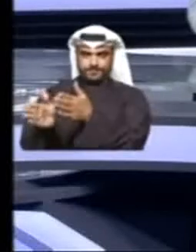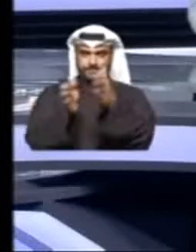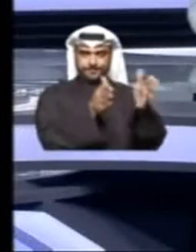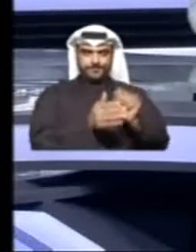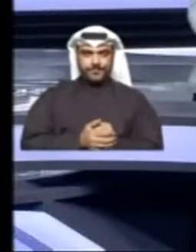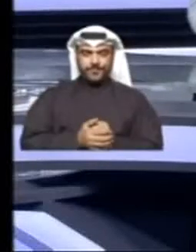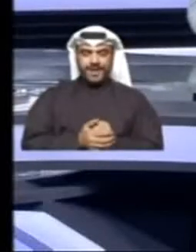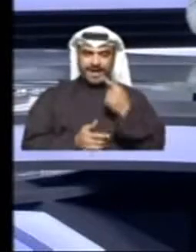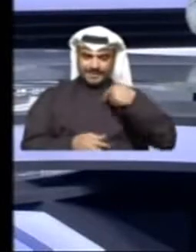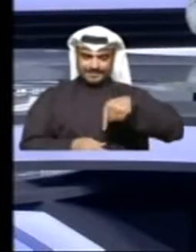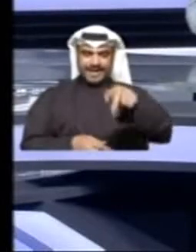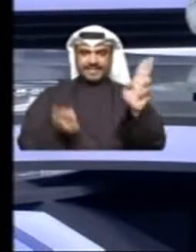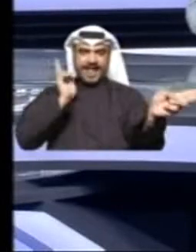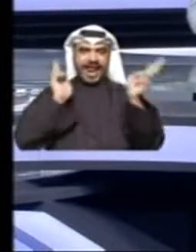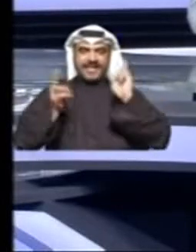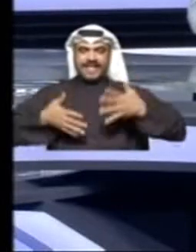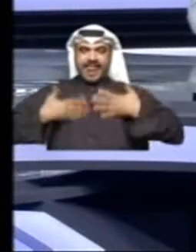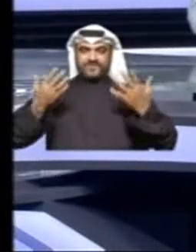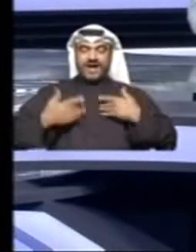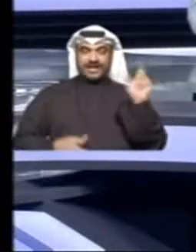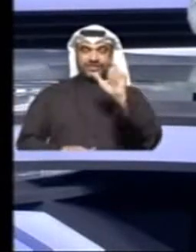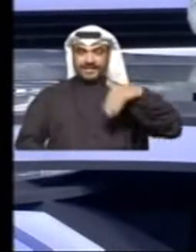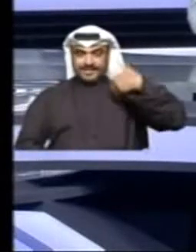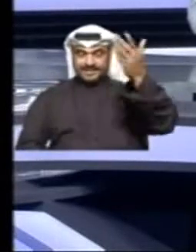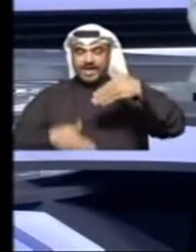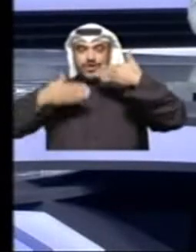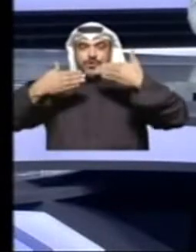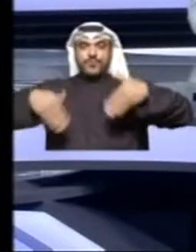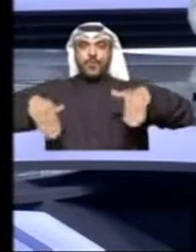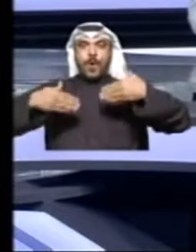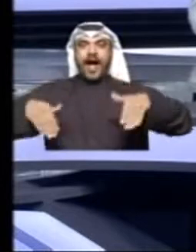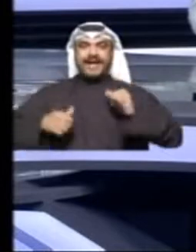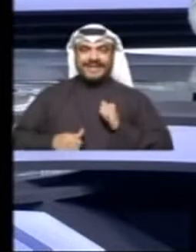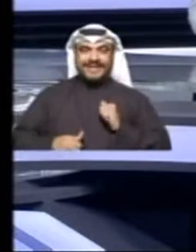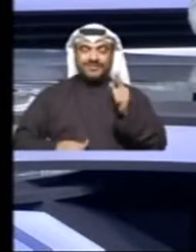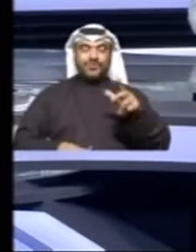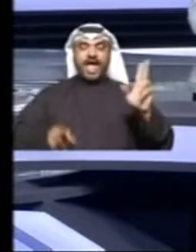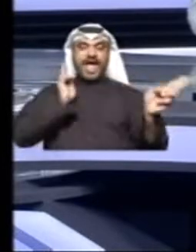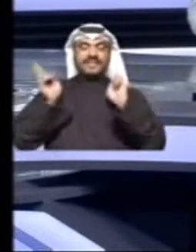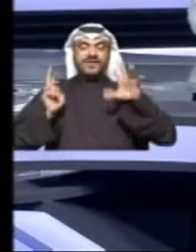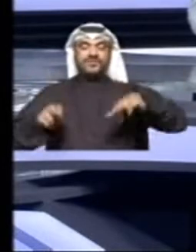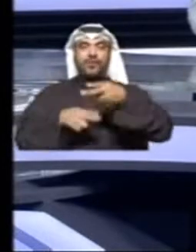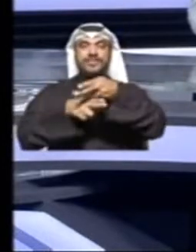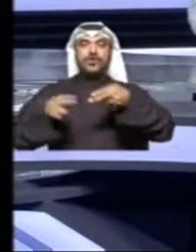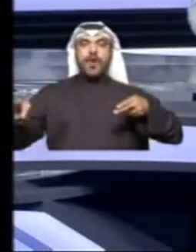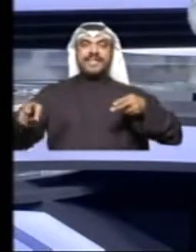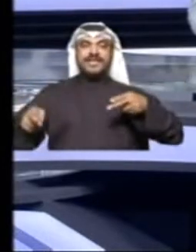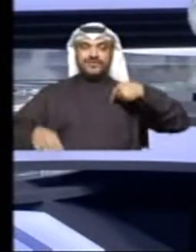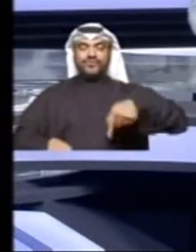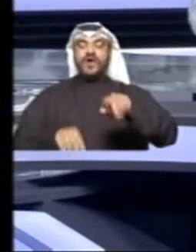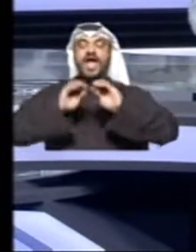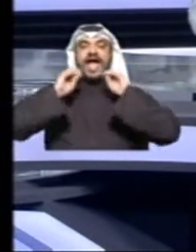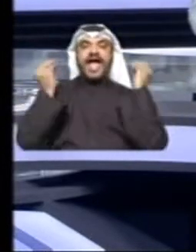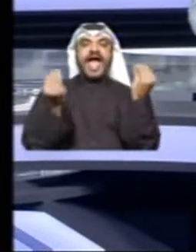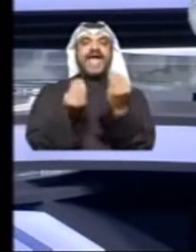تقام احتفالات متتالية طوال الشهر الجاري لذوي الاحتياجات الخاصة، حيث احتفلت دولة الكويت ممثلة بالهيئة العامة